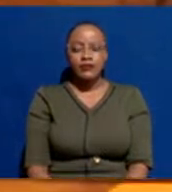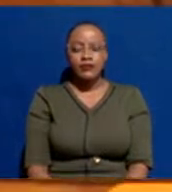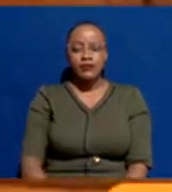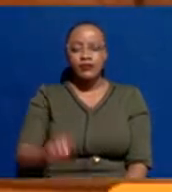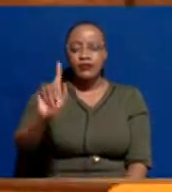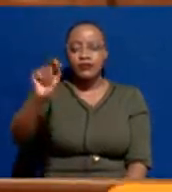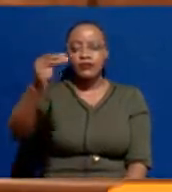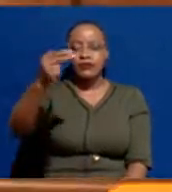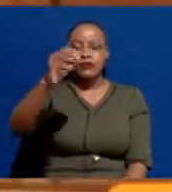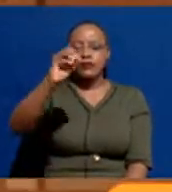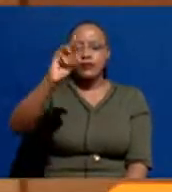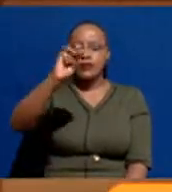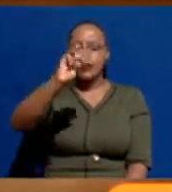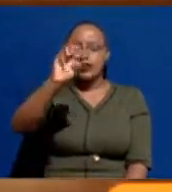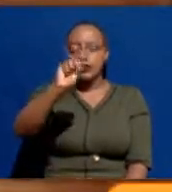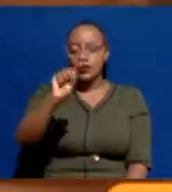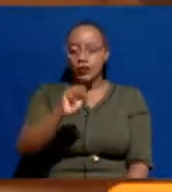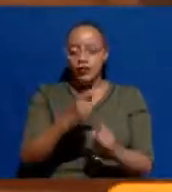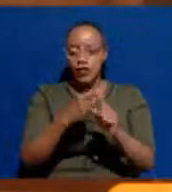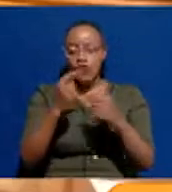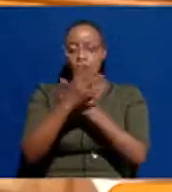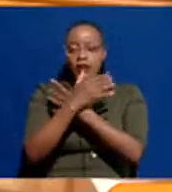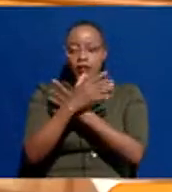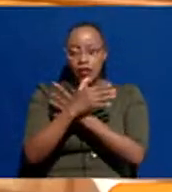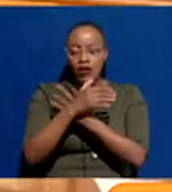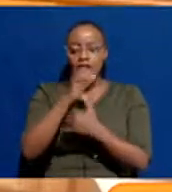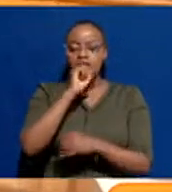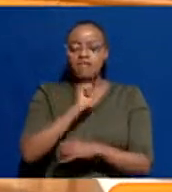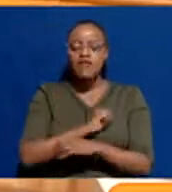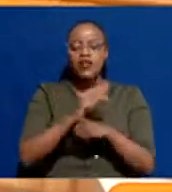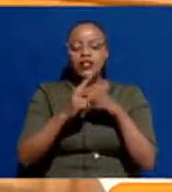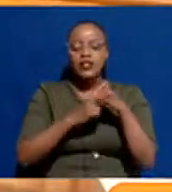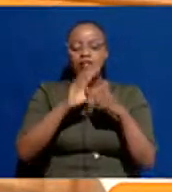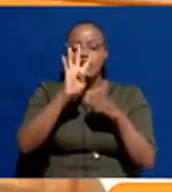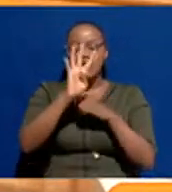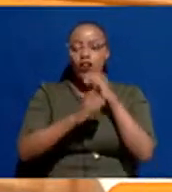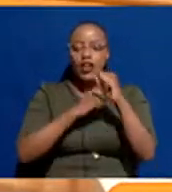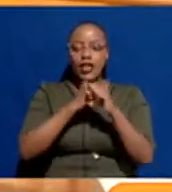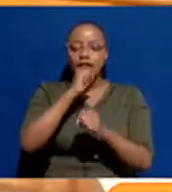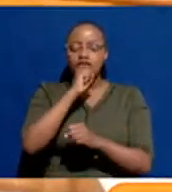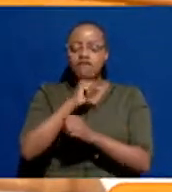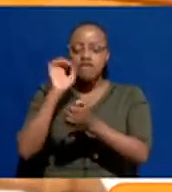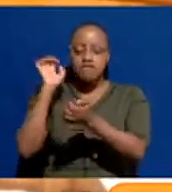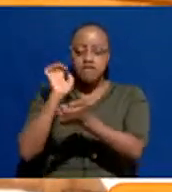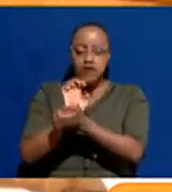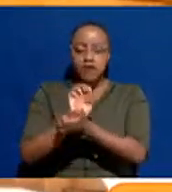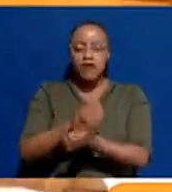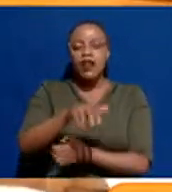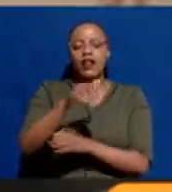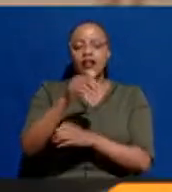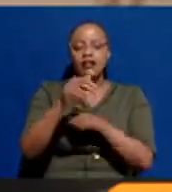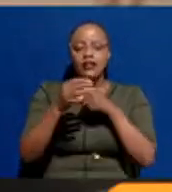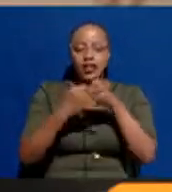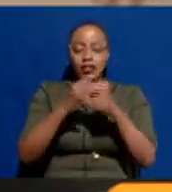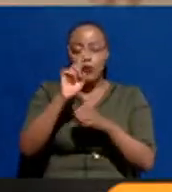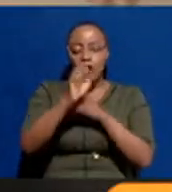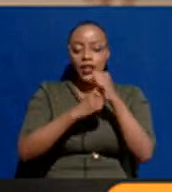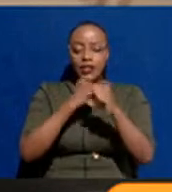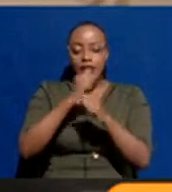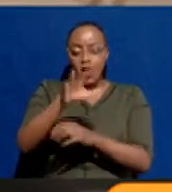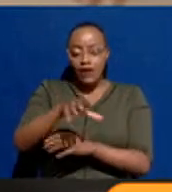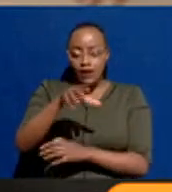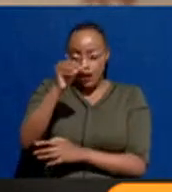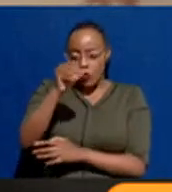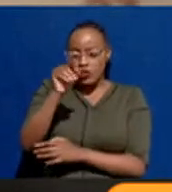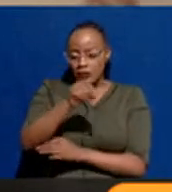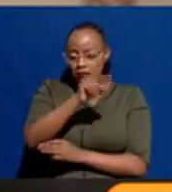Thomas Scheller, raia wa Ujerumani mwenye umri wa miaka 74, amefungwa miaka 81 jela baada ya kupatikana na